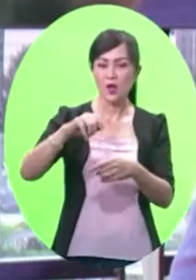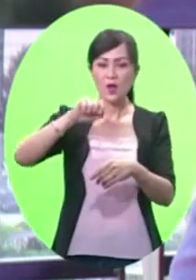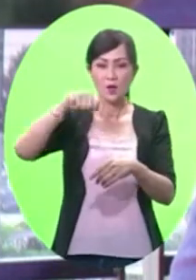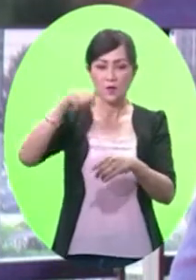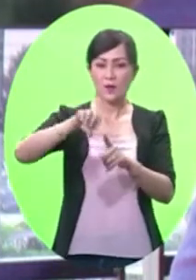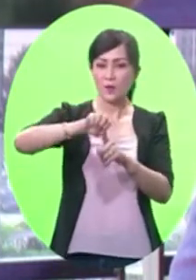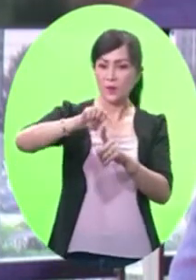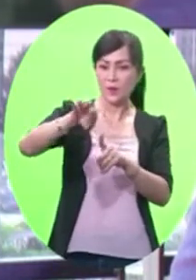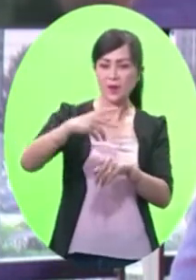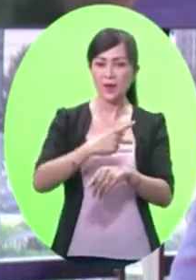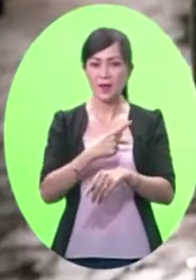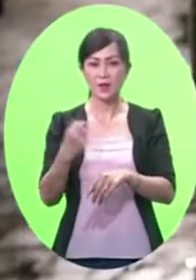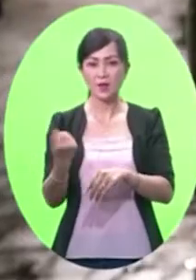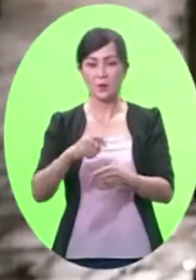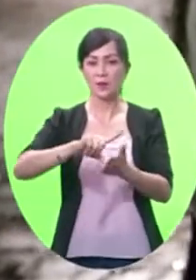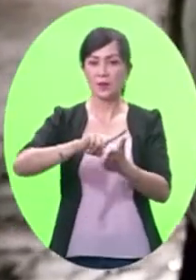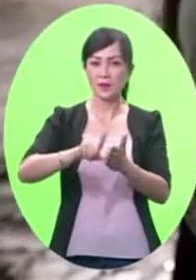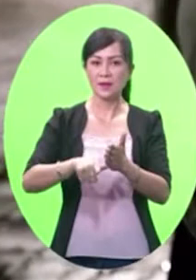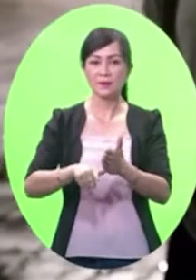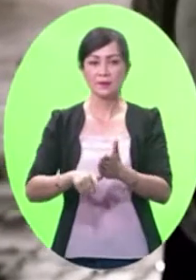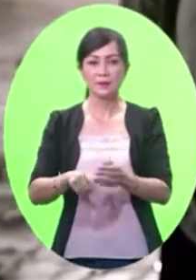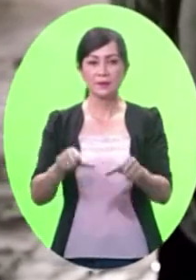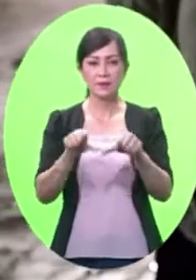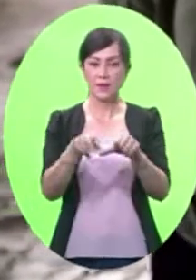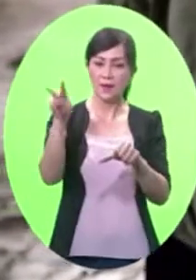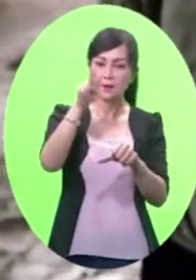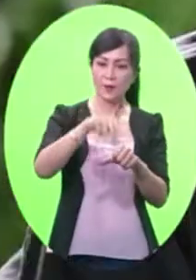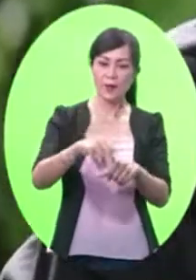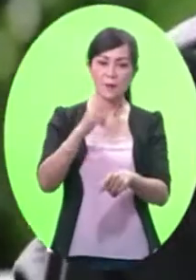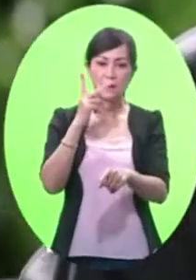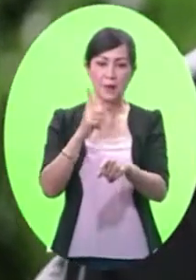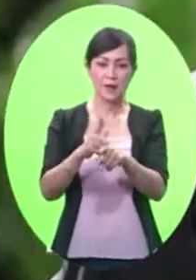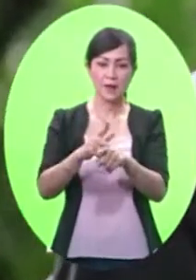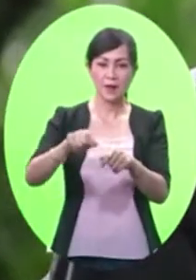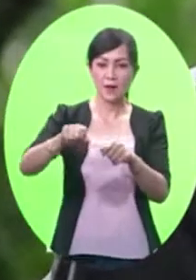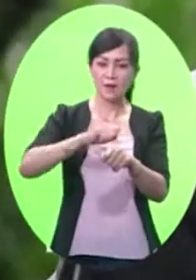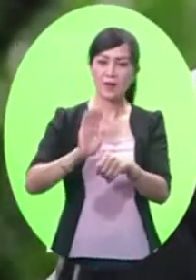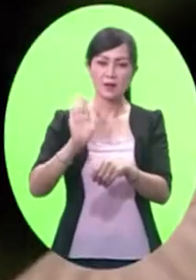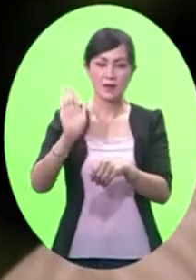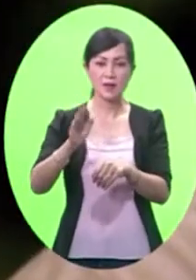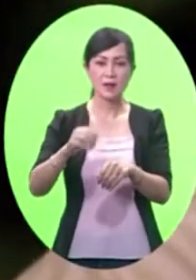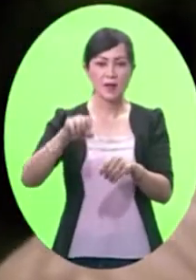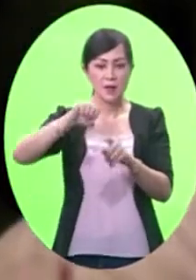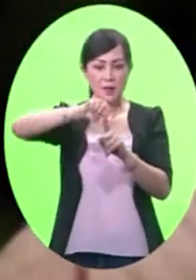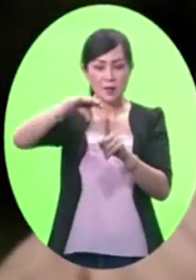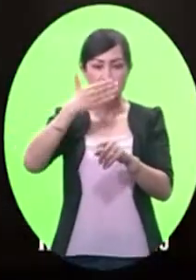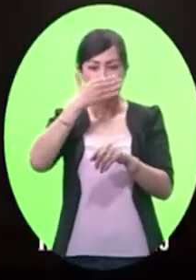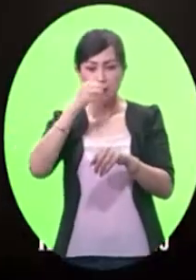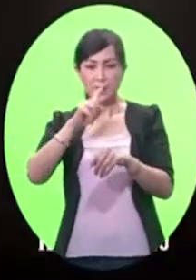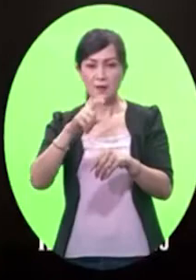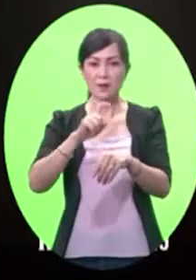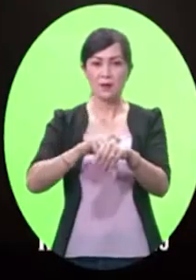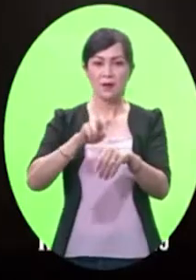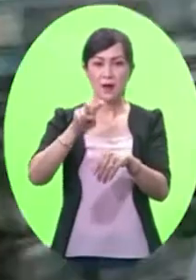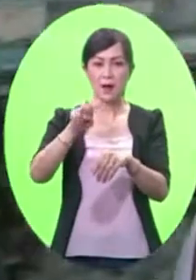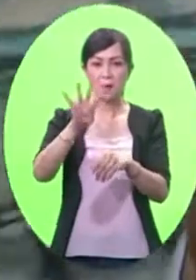giả đúng thời điểm. Tại Việt Nam, hơn 7.000 vé đã được đặt trước. Phim có suất chiếu đặc biệt sau 19 giờ ngày